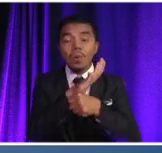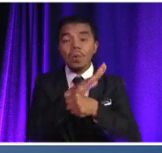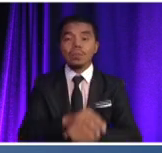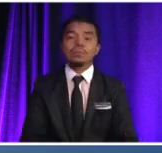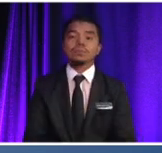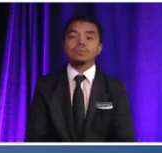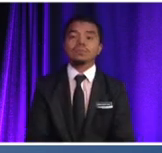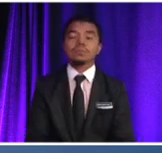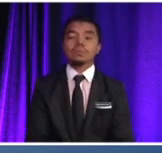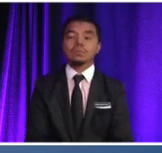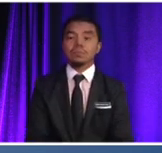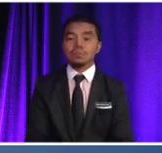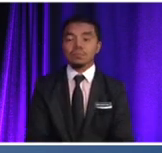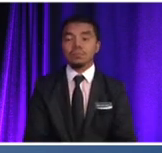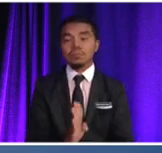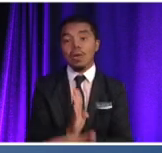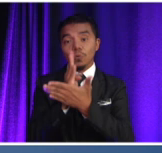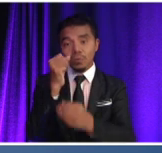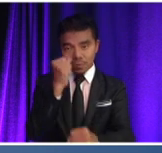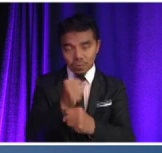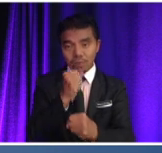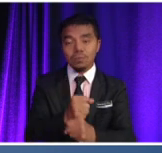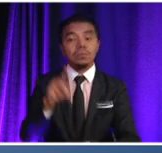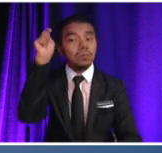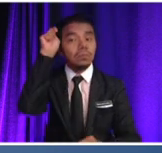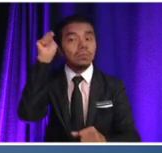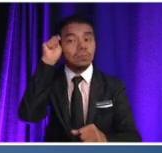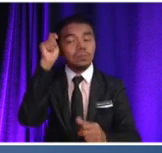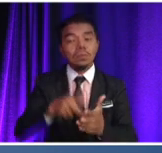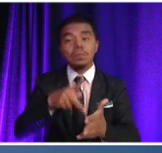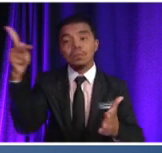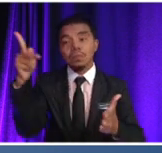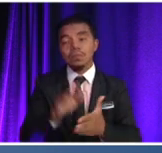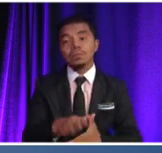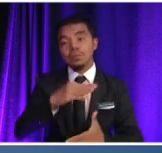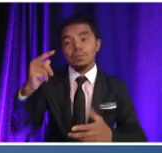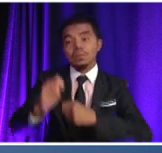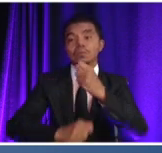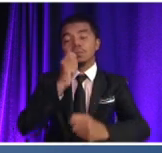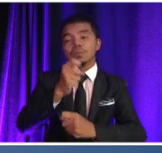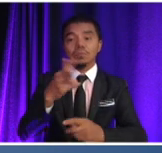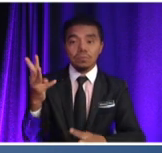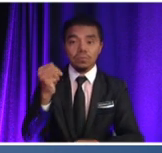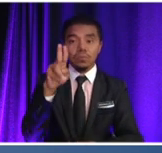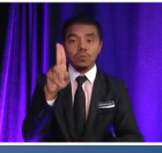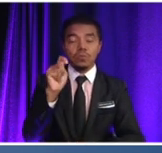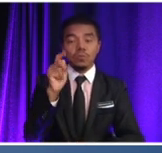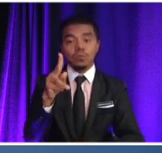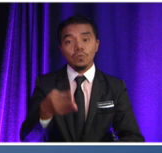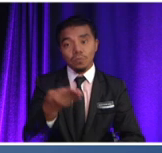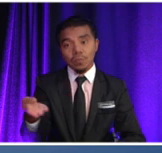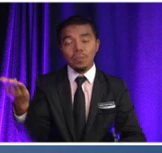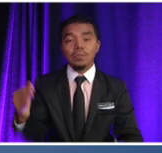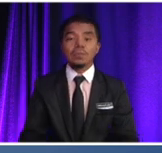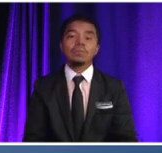membantu meningkatkan kecakapan pencapaian teknologi pengeluaran mengenalkan dan meningkatkan mutu produk ini lagi satu